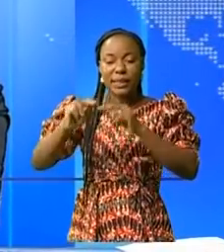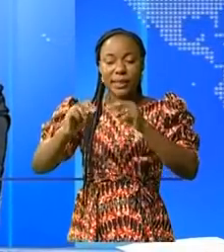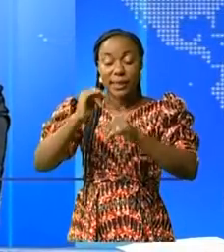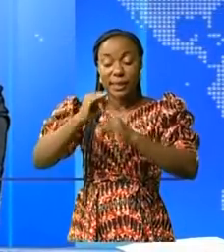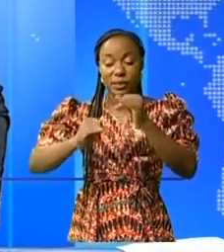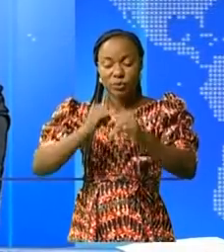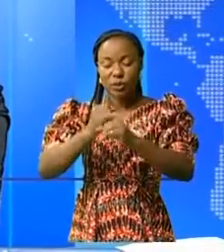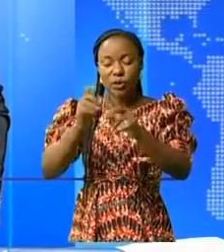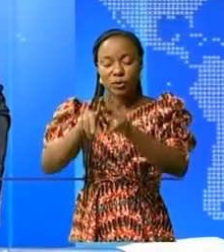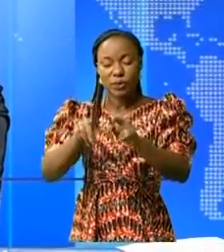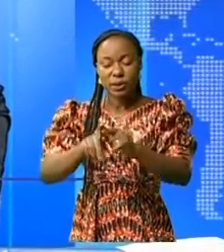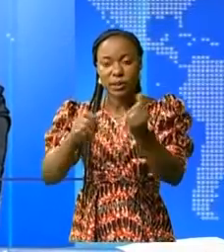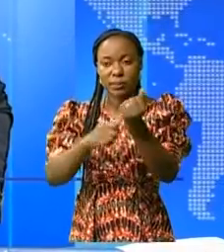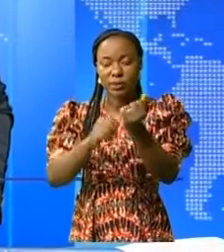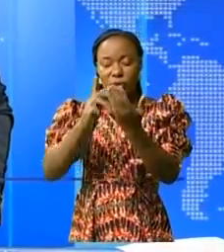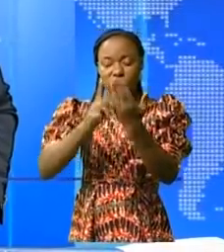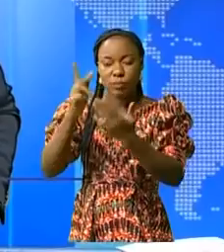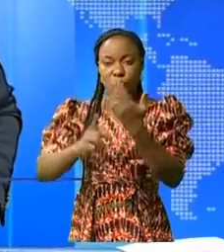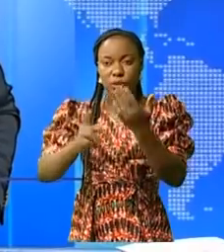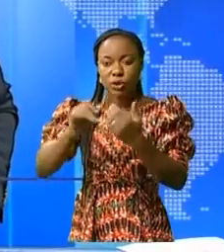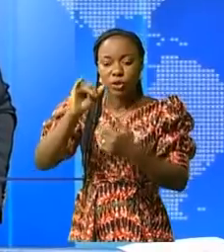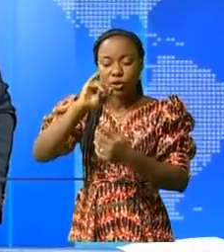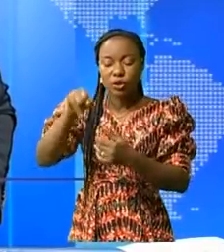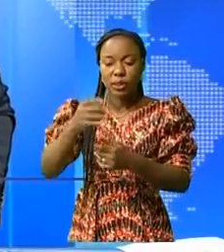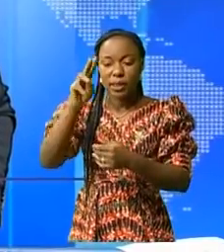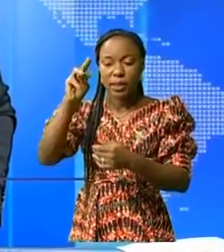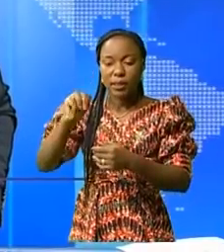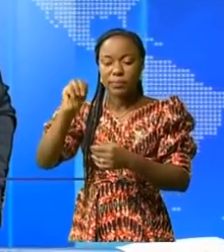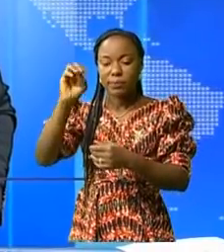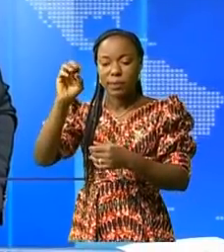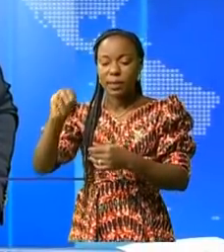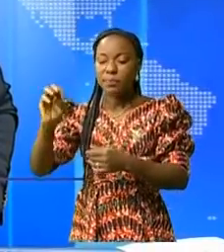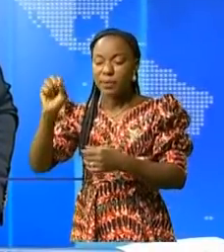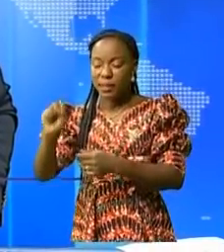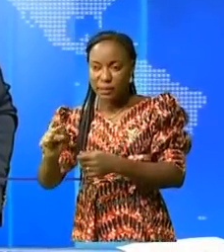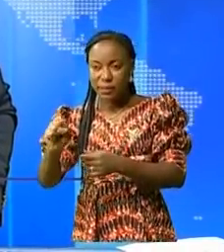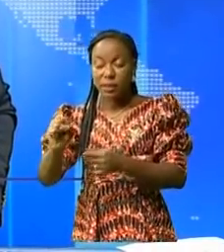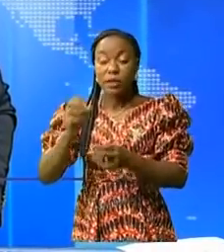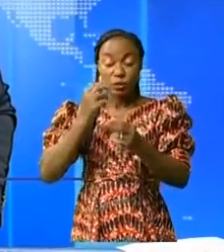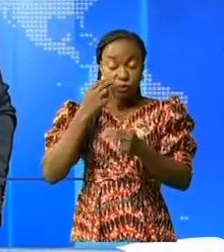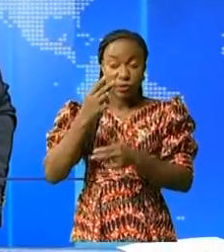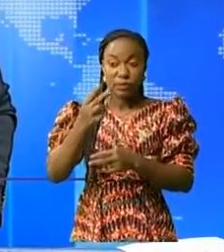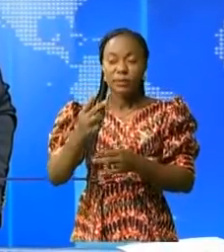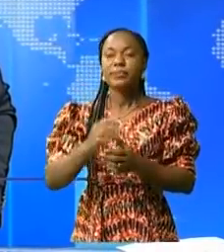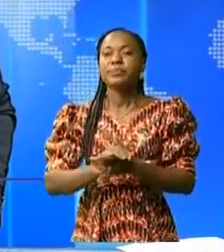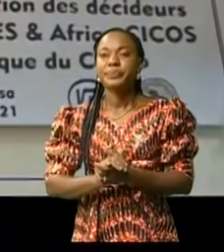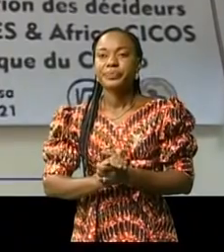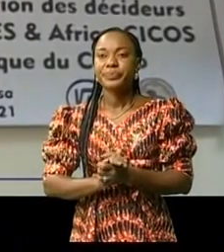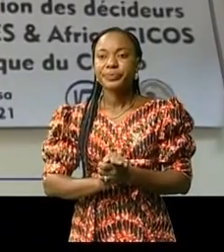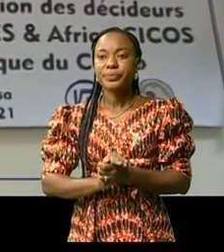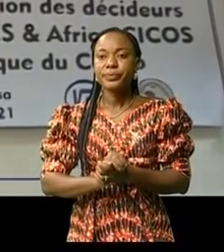est partie prenante du projet gms et africa cicos reportage mamie kadima